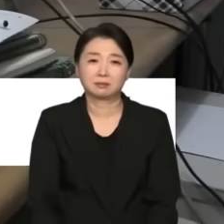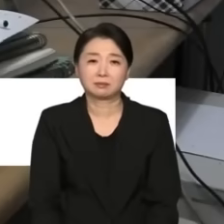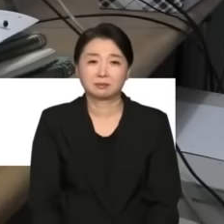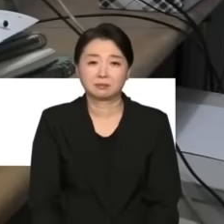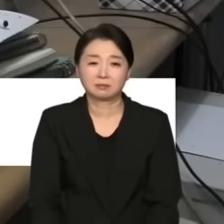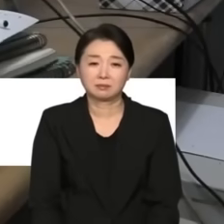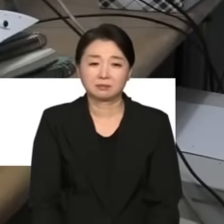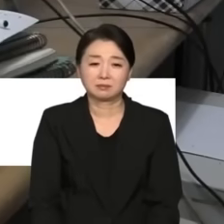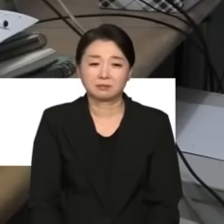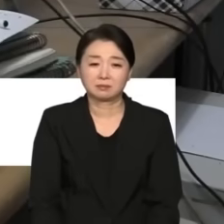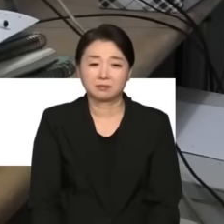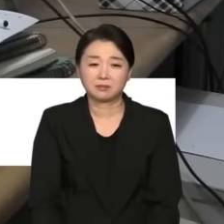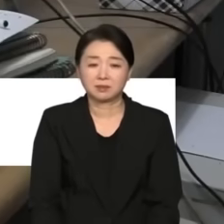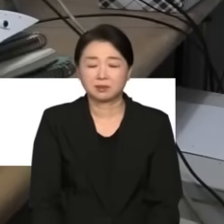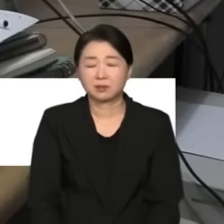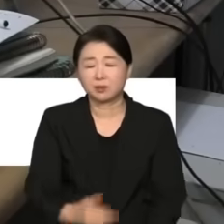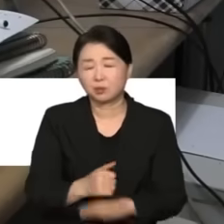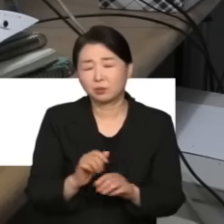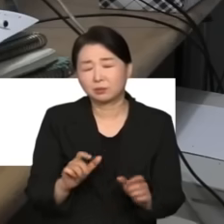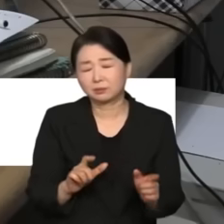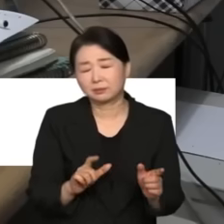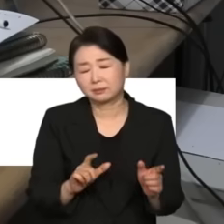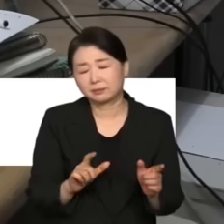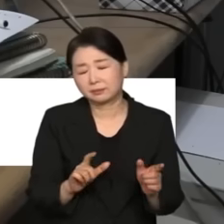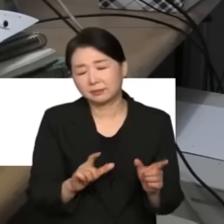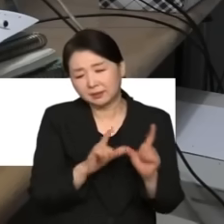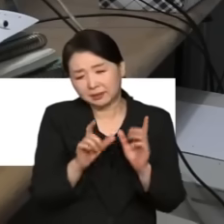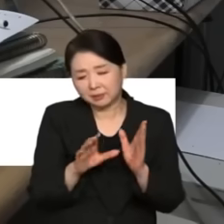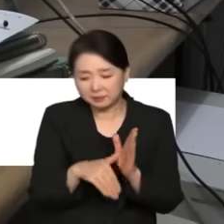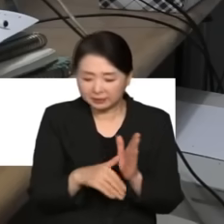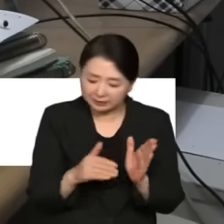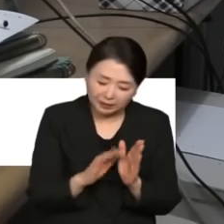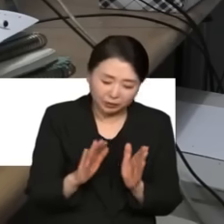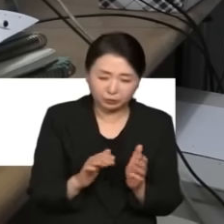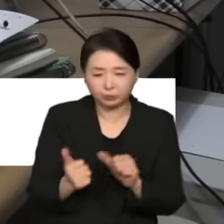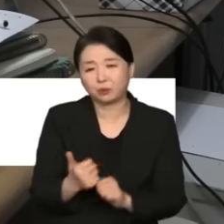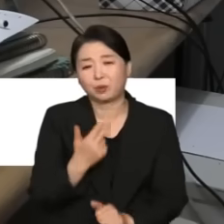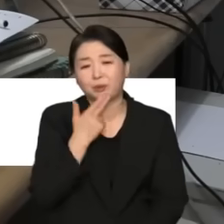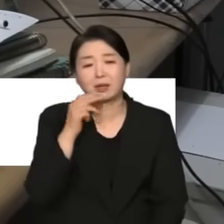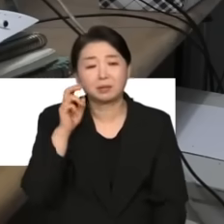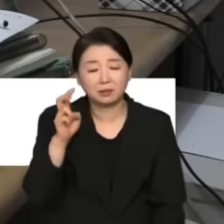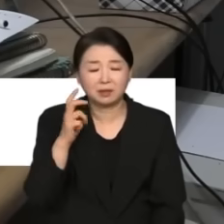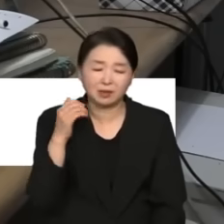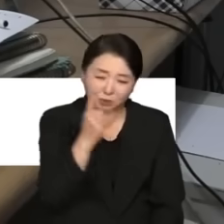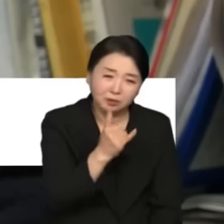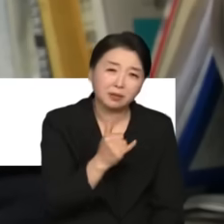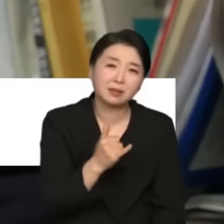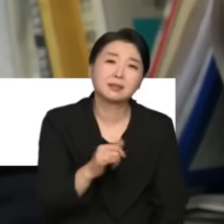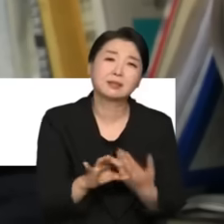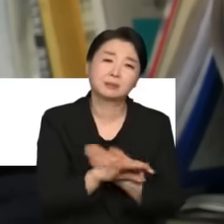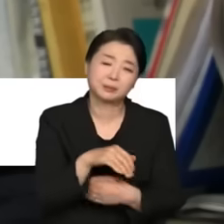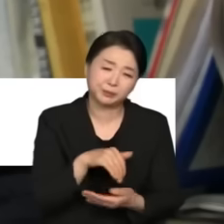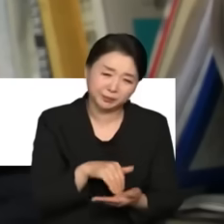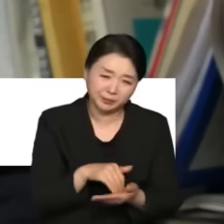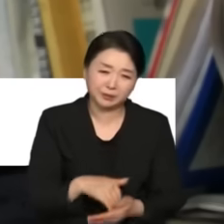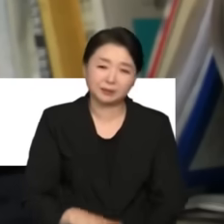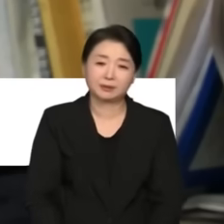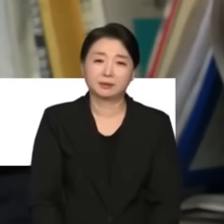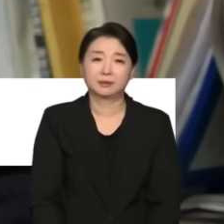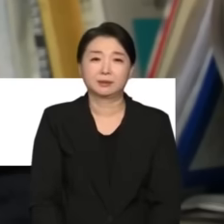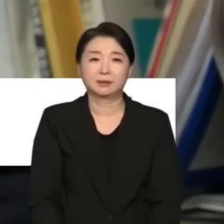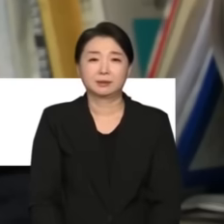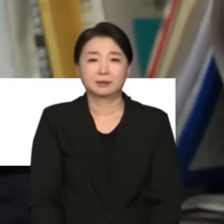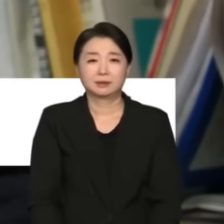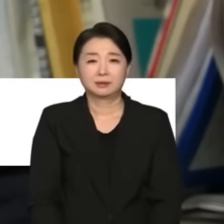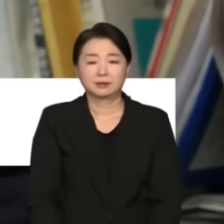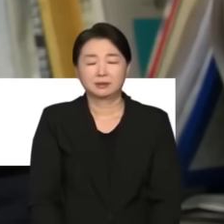엄마게 삶을 마감할 일이 없었을 건데가 정한 통만 했었습니다 그게